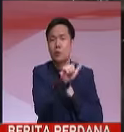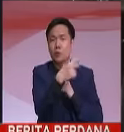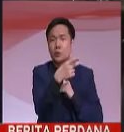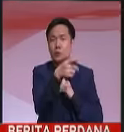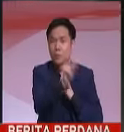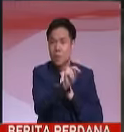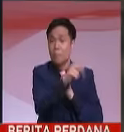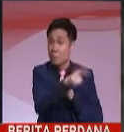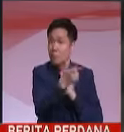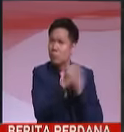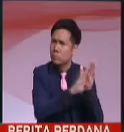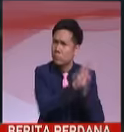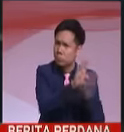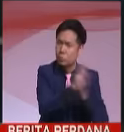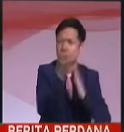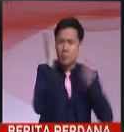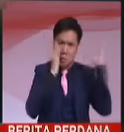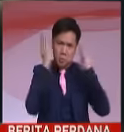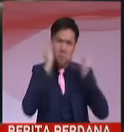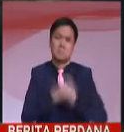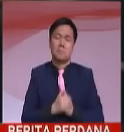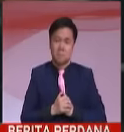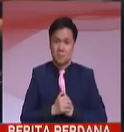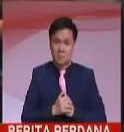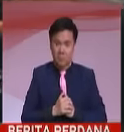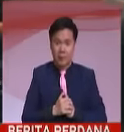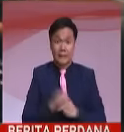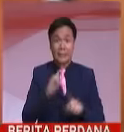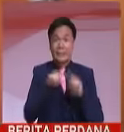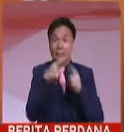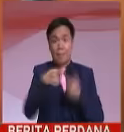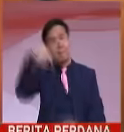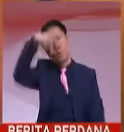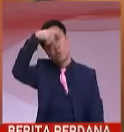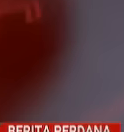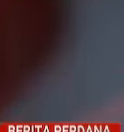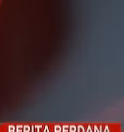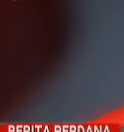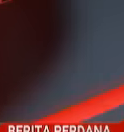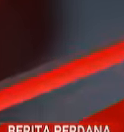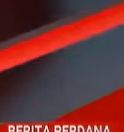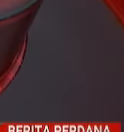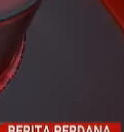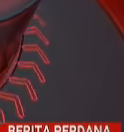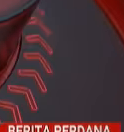insya bercak sedemikian pada satu sidang media ringkas di Putrajaya